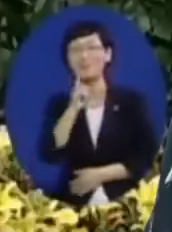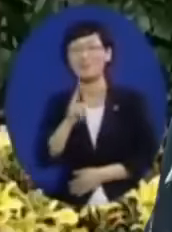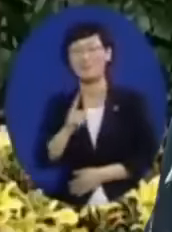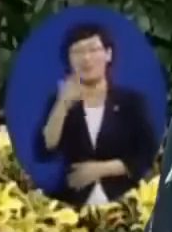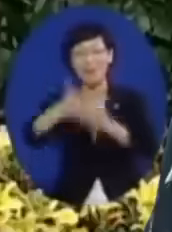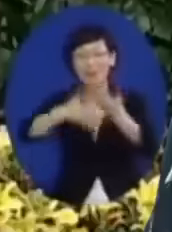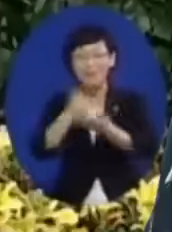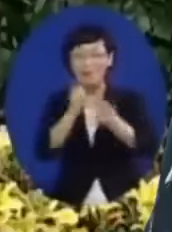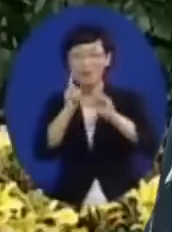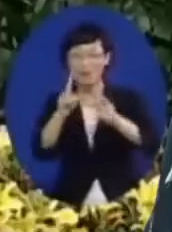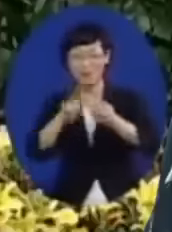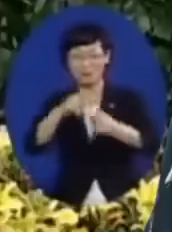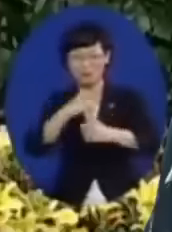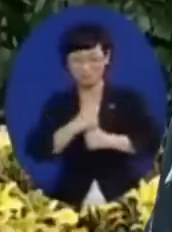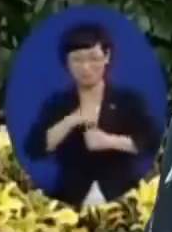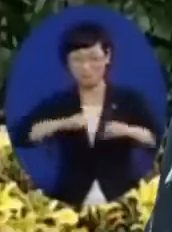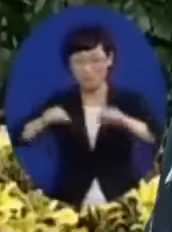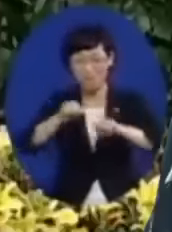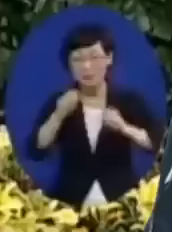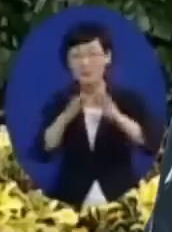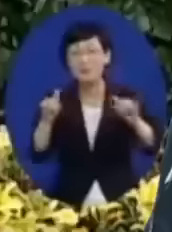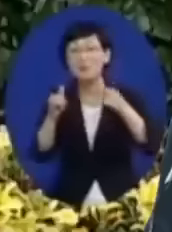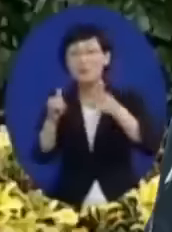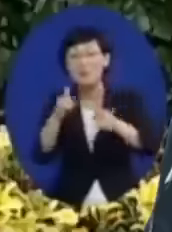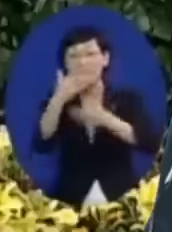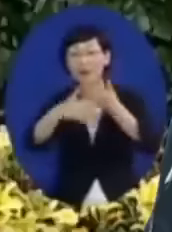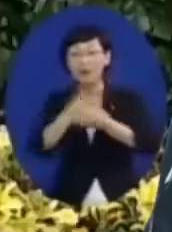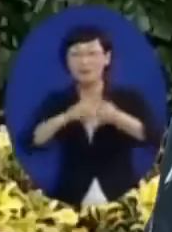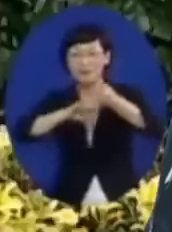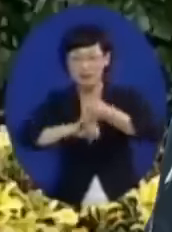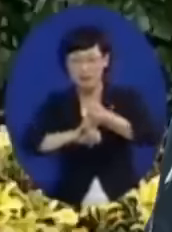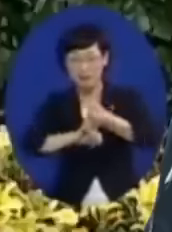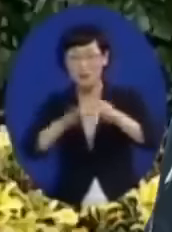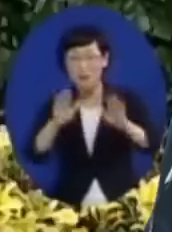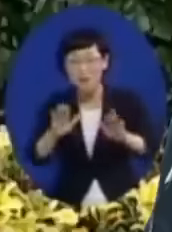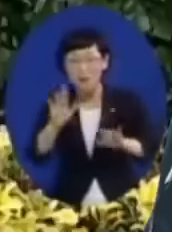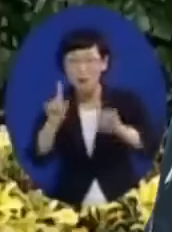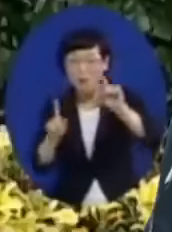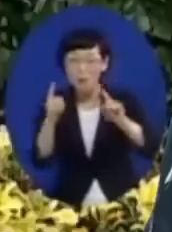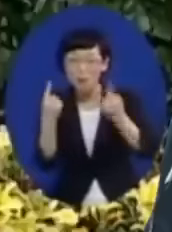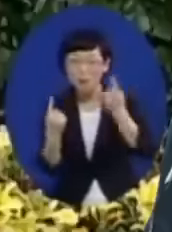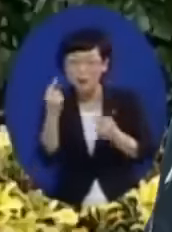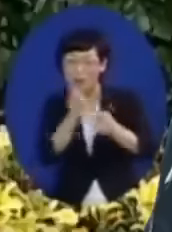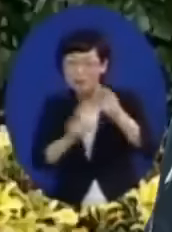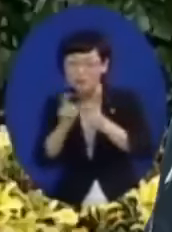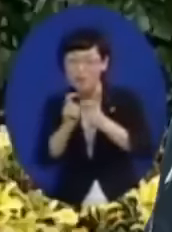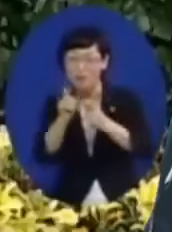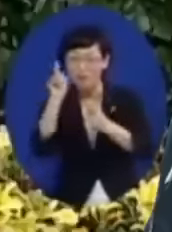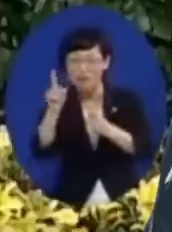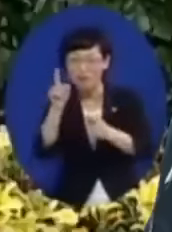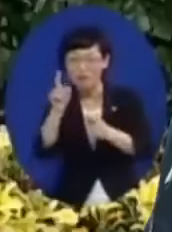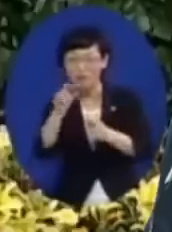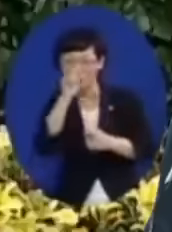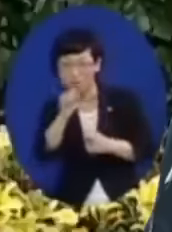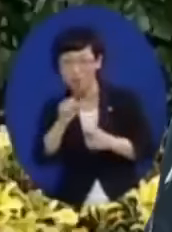하나님의 말씀을 지키고 행하는 사람들에게 하나님은 반드시 오늘보다 나은 내일을 보장해 주신다.